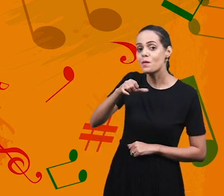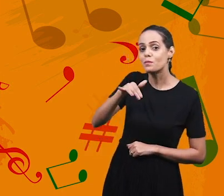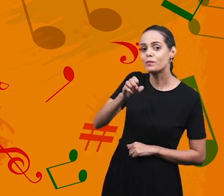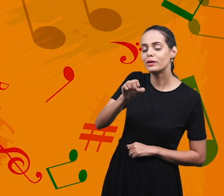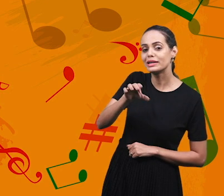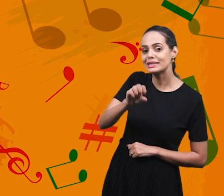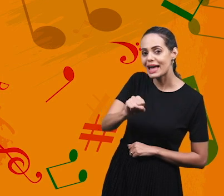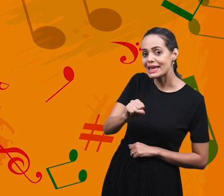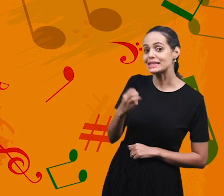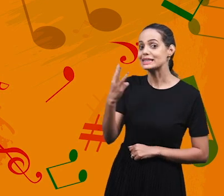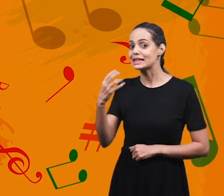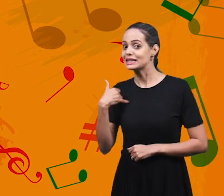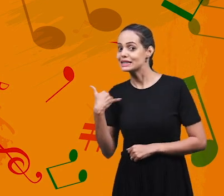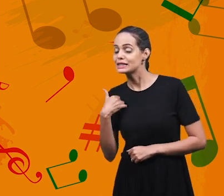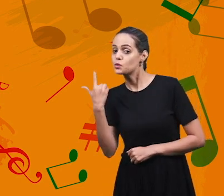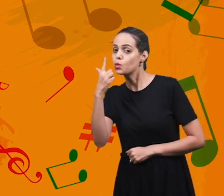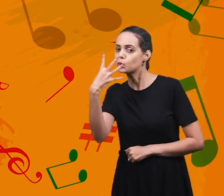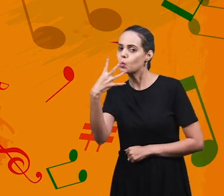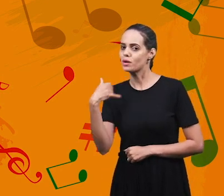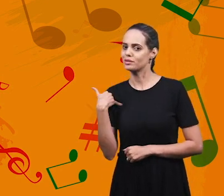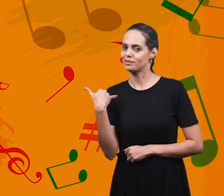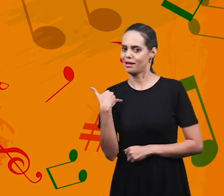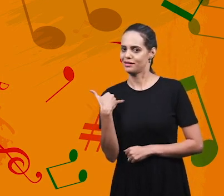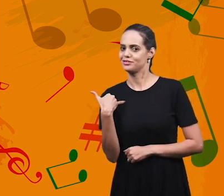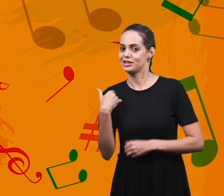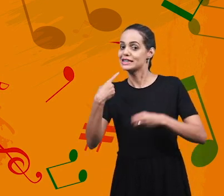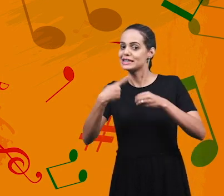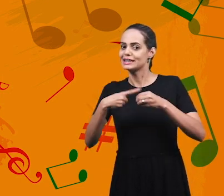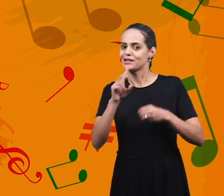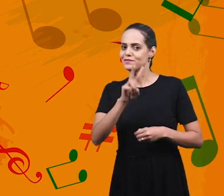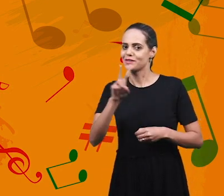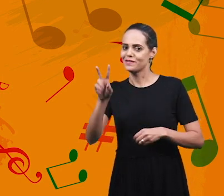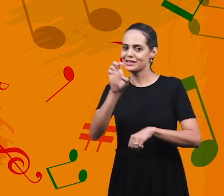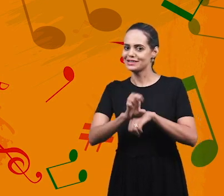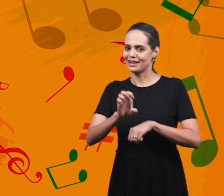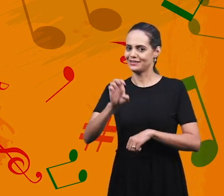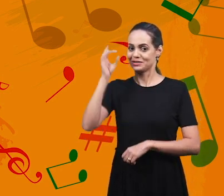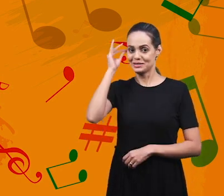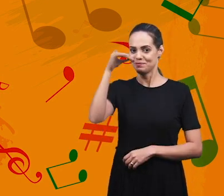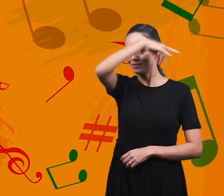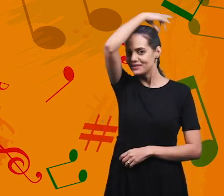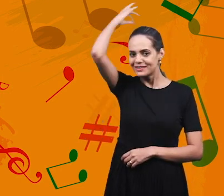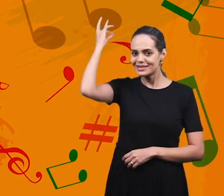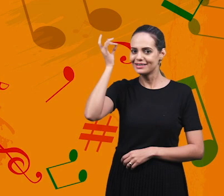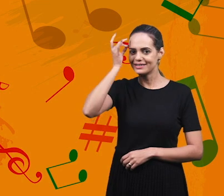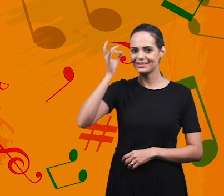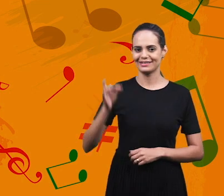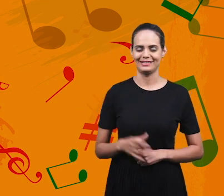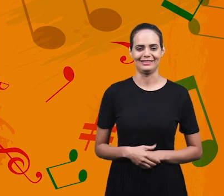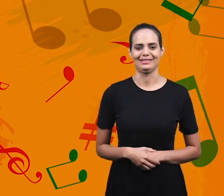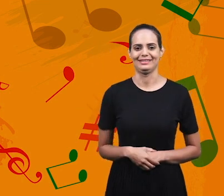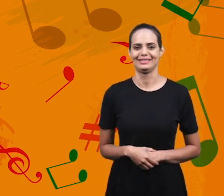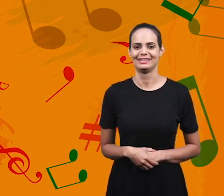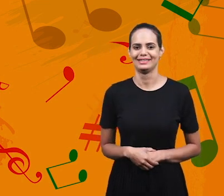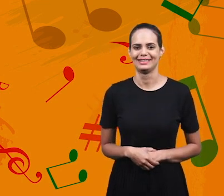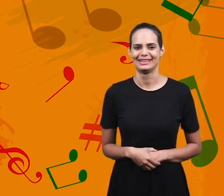Moïse, de 3 ans, et Caleb, de 4 ans, de Vila Velha, Espírito Santo.